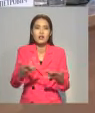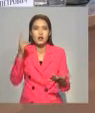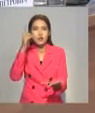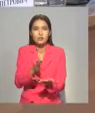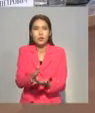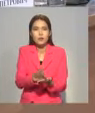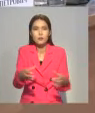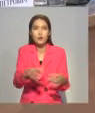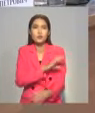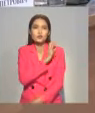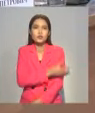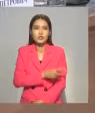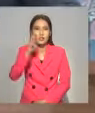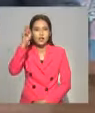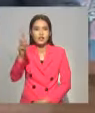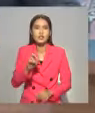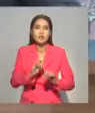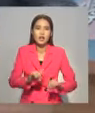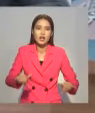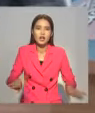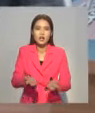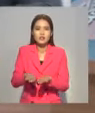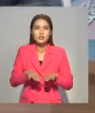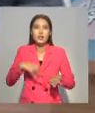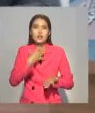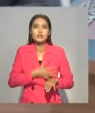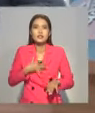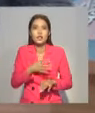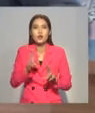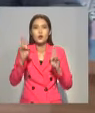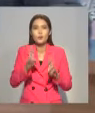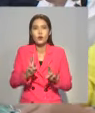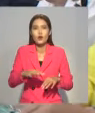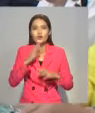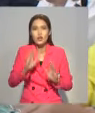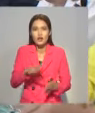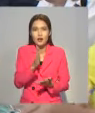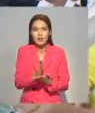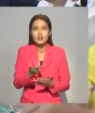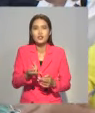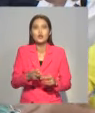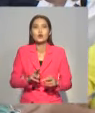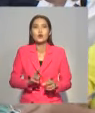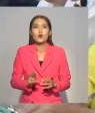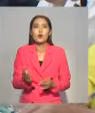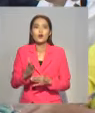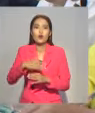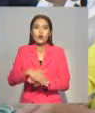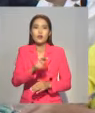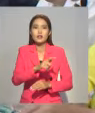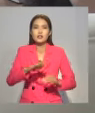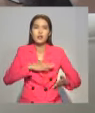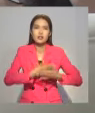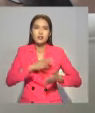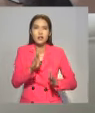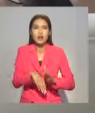рөлін күшейту, үкіметтің дербестігін арттыру жөніндегі негізгі қоғамдық сұраныстарды ескереді. Форумда ұйымдастырушылар мен қонақтар халық арасында